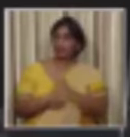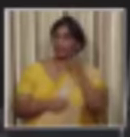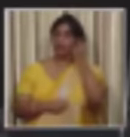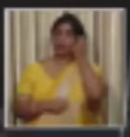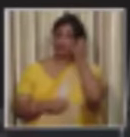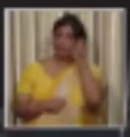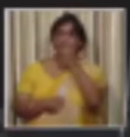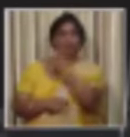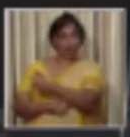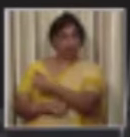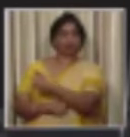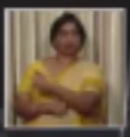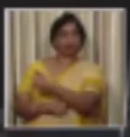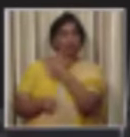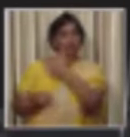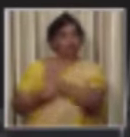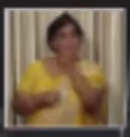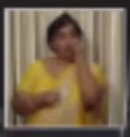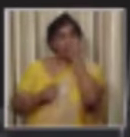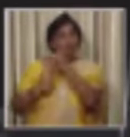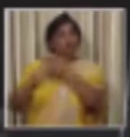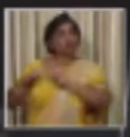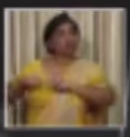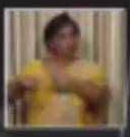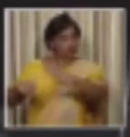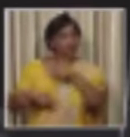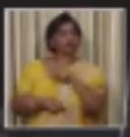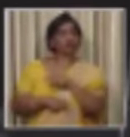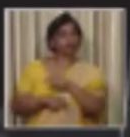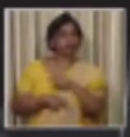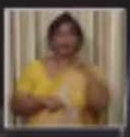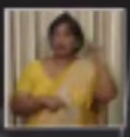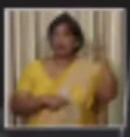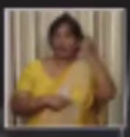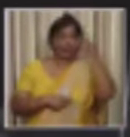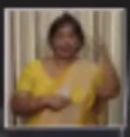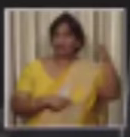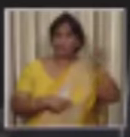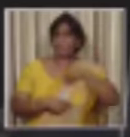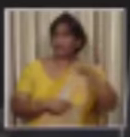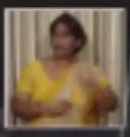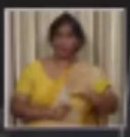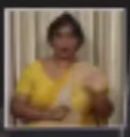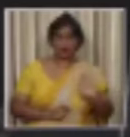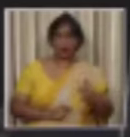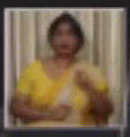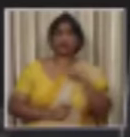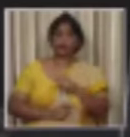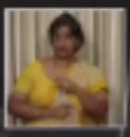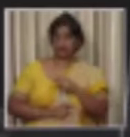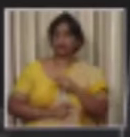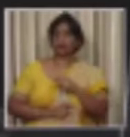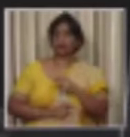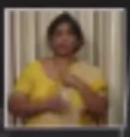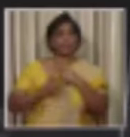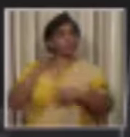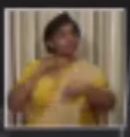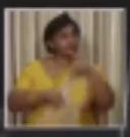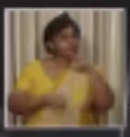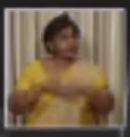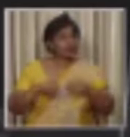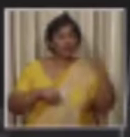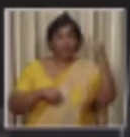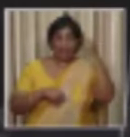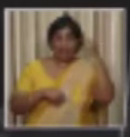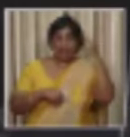යෝජනාව හොඳයි, ඒකත් එක්ක ඉස්සරහට යන්න. අරකට එකඟ වෙන්න එපා. ඉතින් ඒ නිසා ඡන්දේ